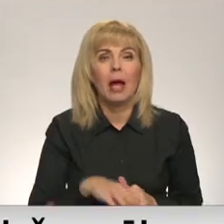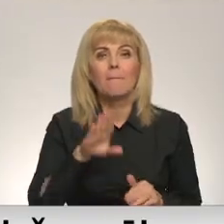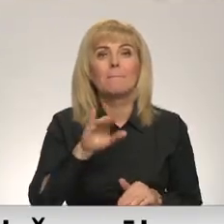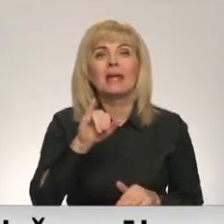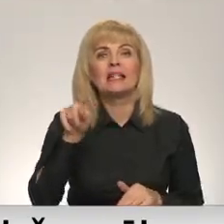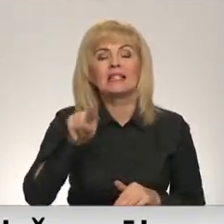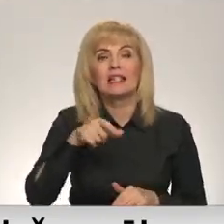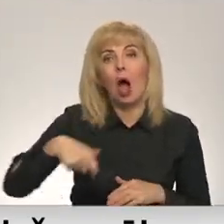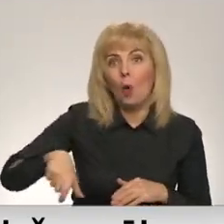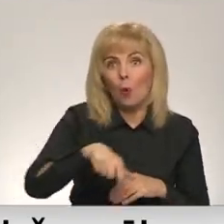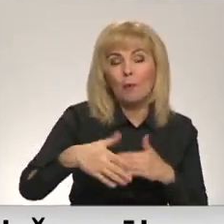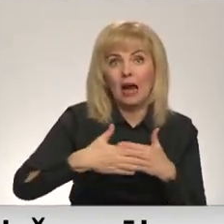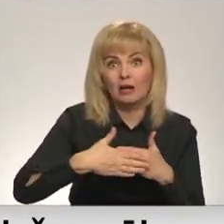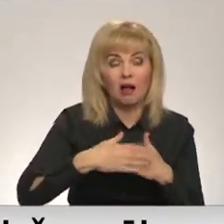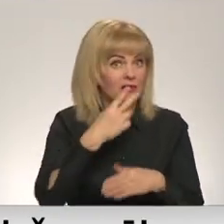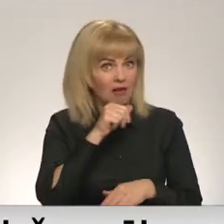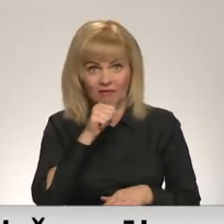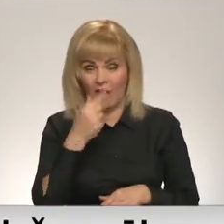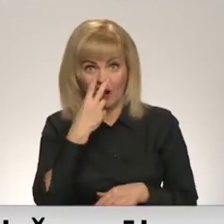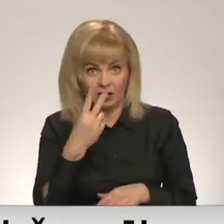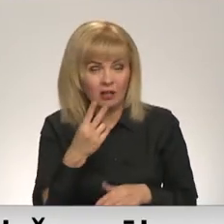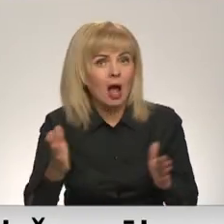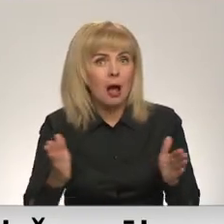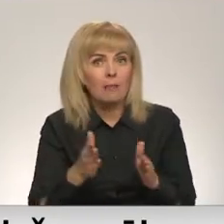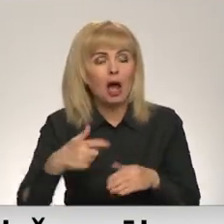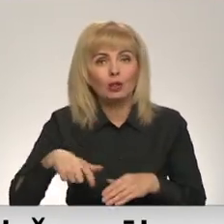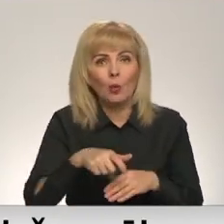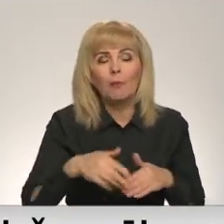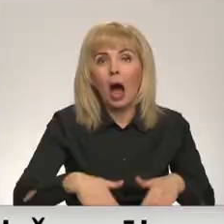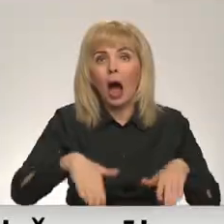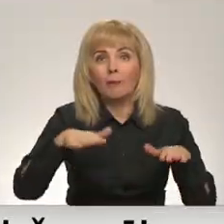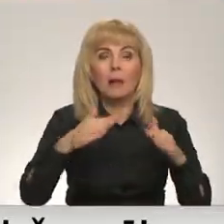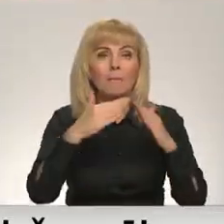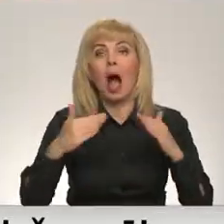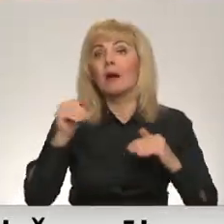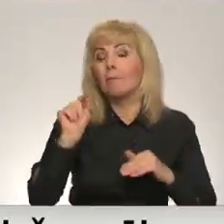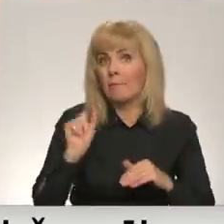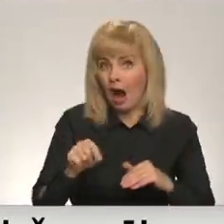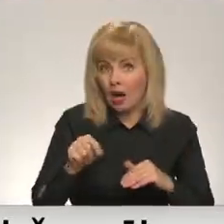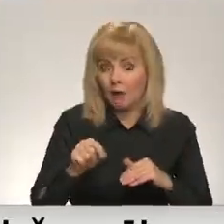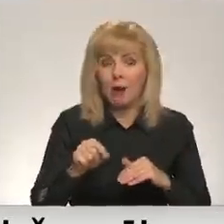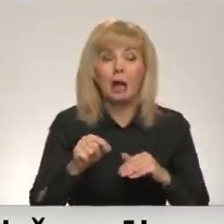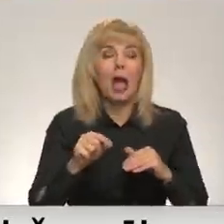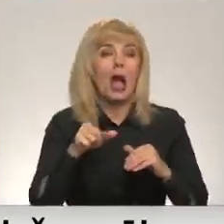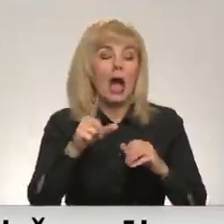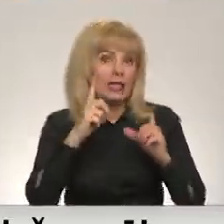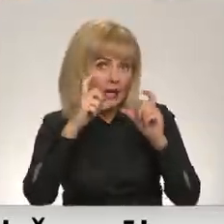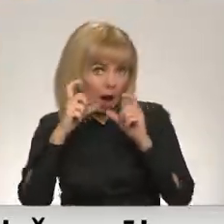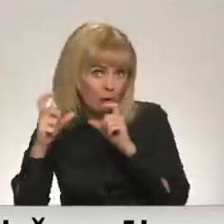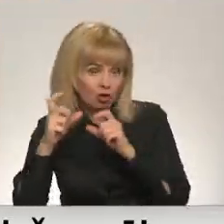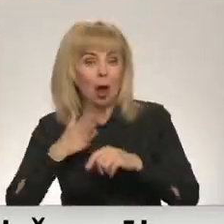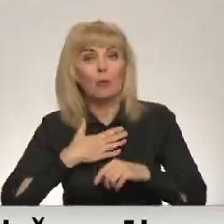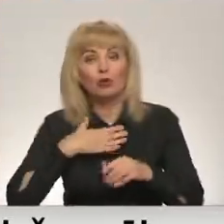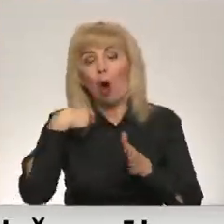Misas upes krastus redzēt nevar. Mazā upe aplūdinājusi māju pagalmus. Lai iemūžinātu plūdu postu, arī